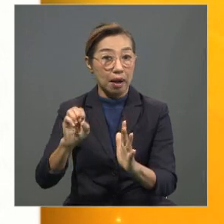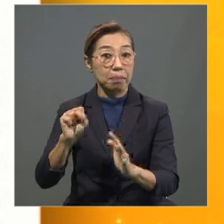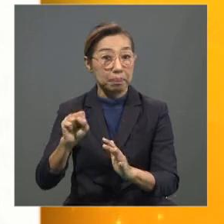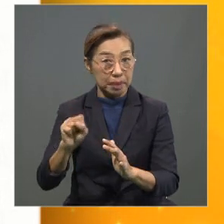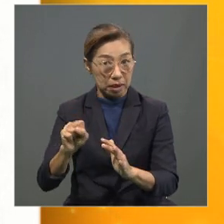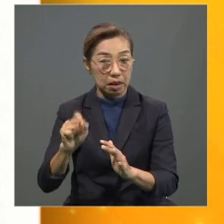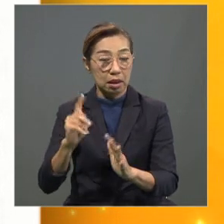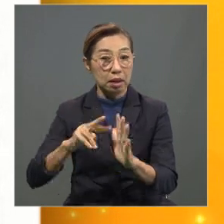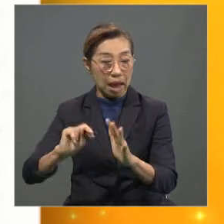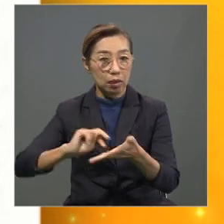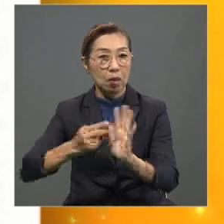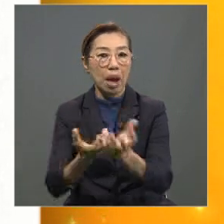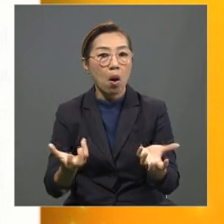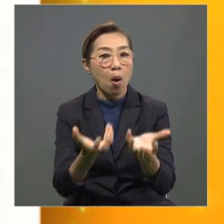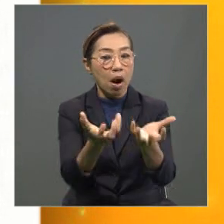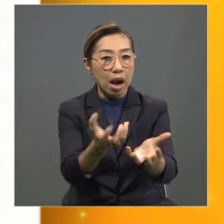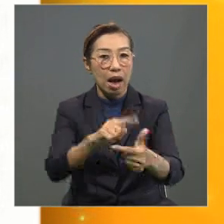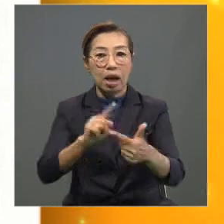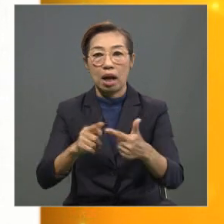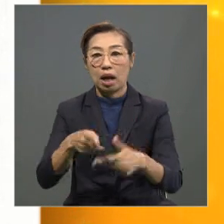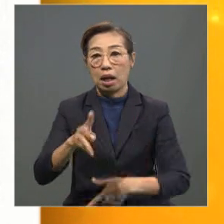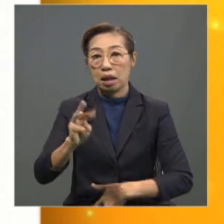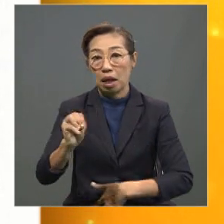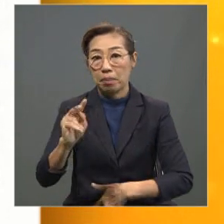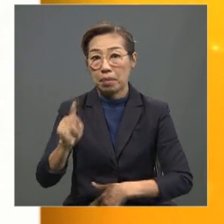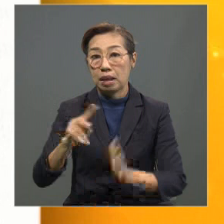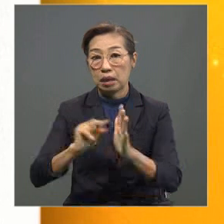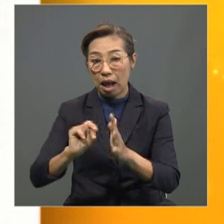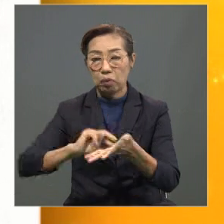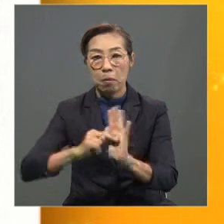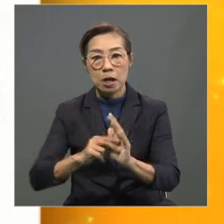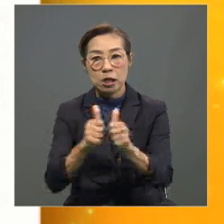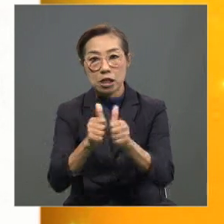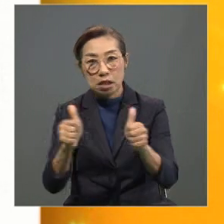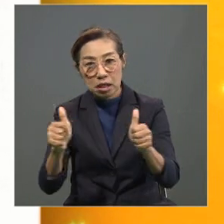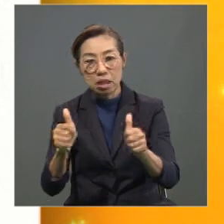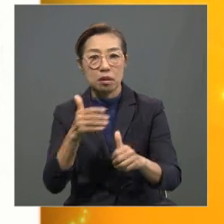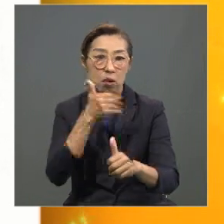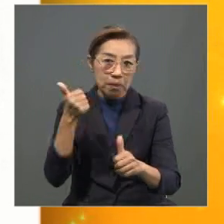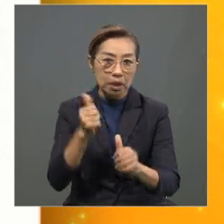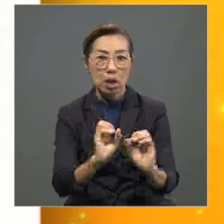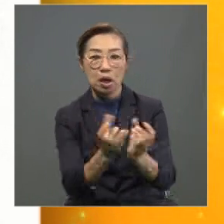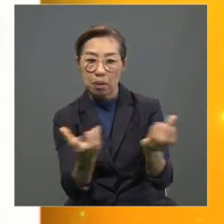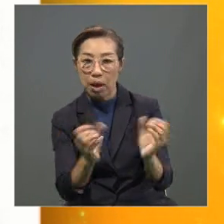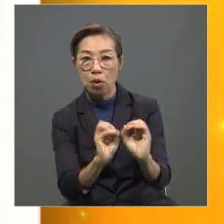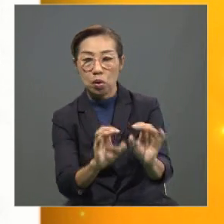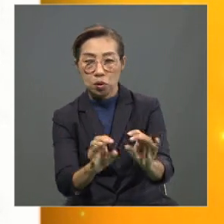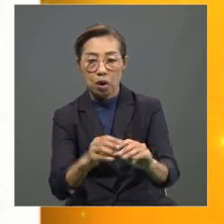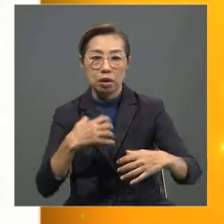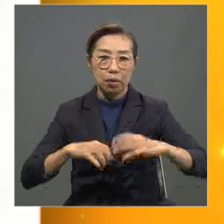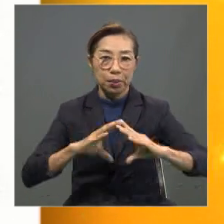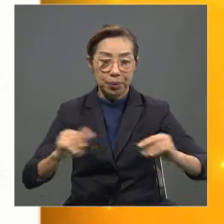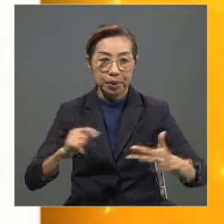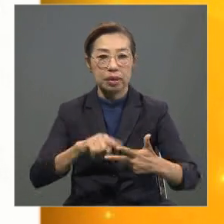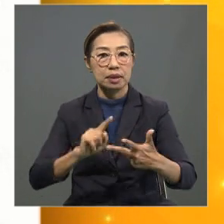ของธรรมทานการสั่งสอนอบรมคุณธรรมเพื่อนำออกจากทุกข์การให้กำลังใจและการให้วิชา